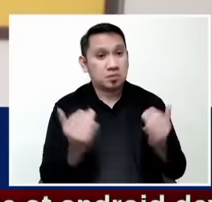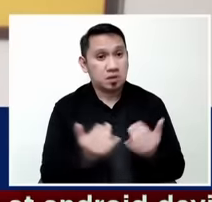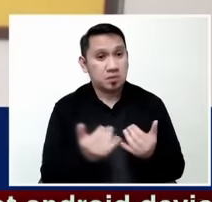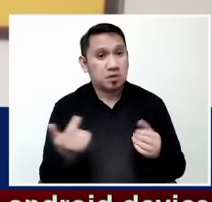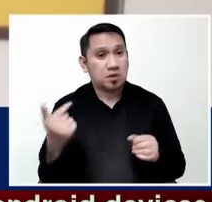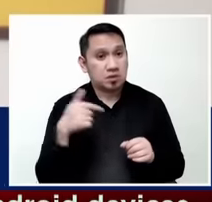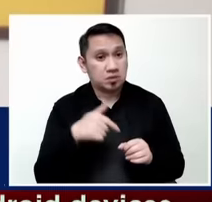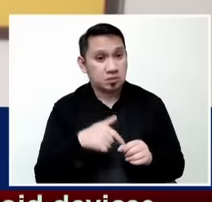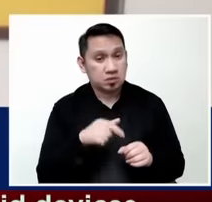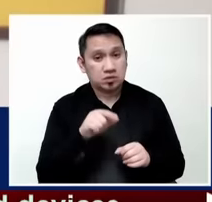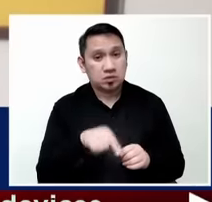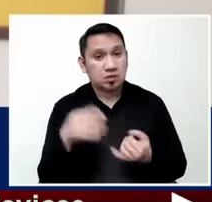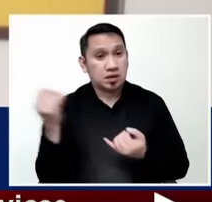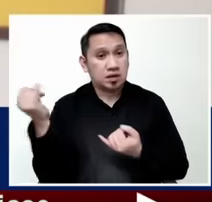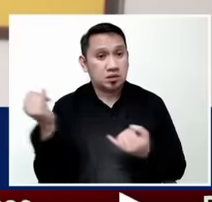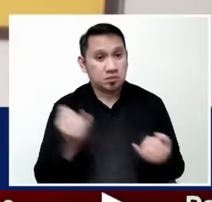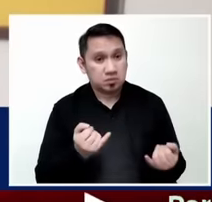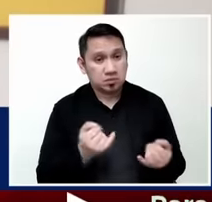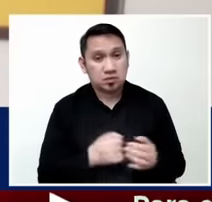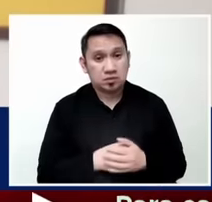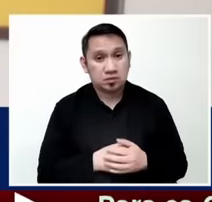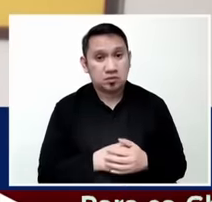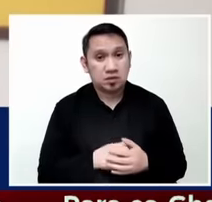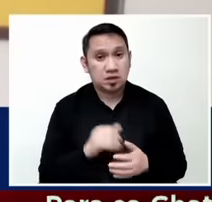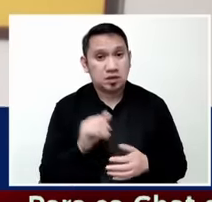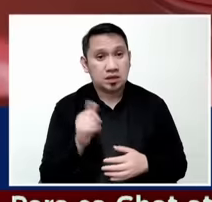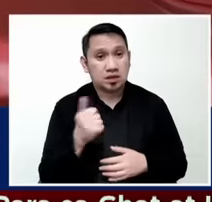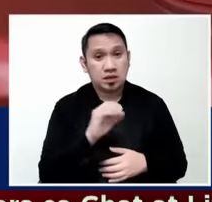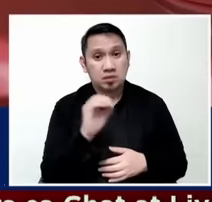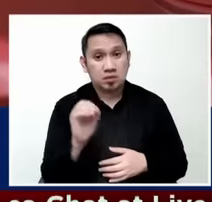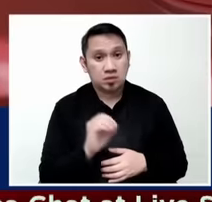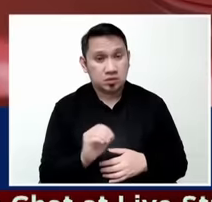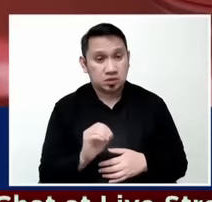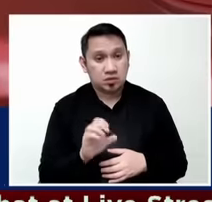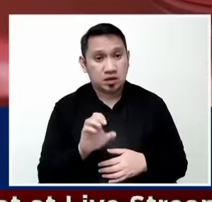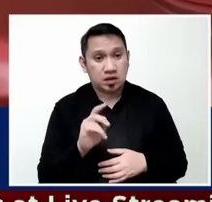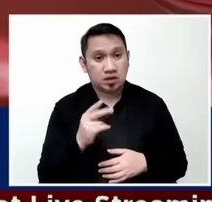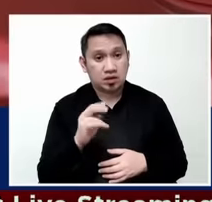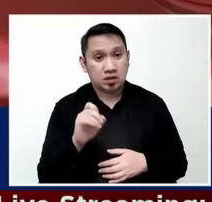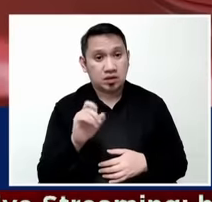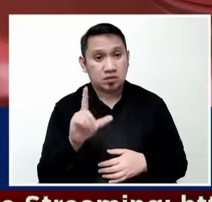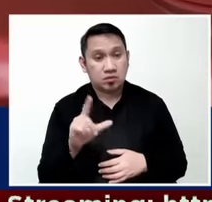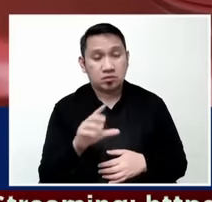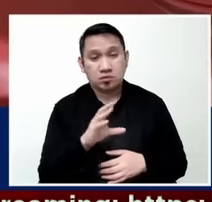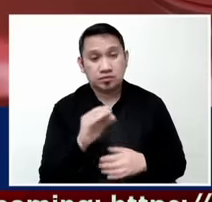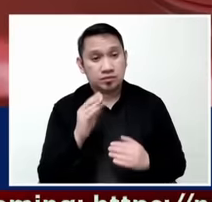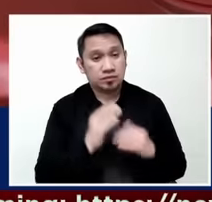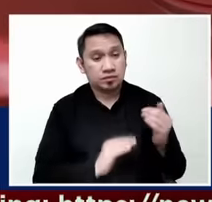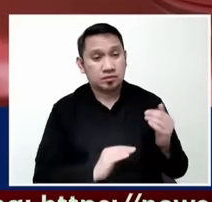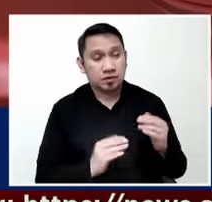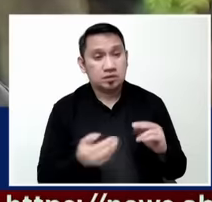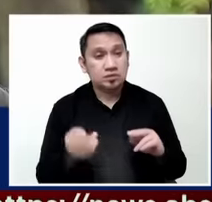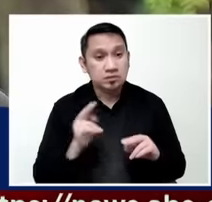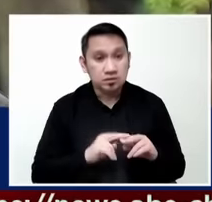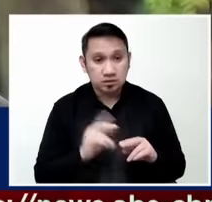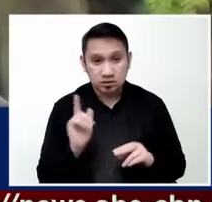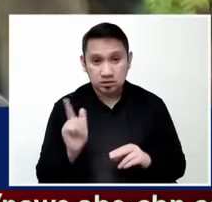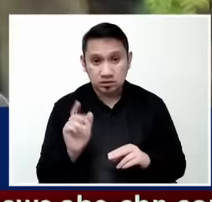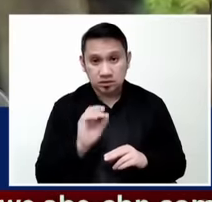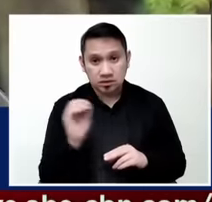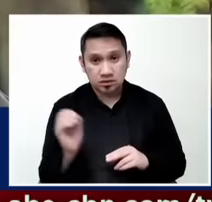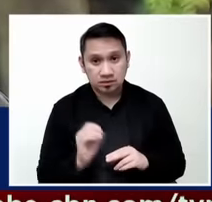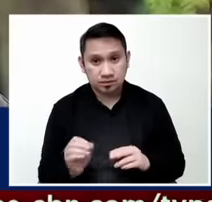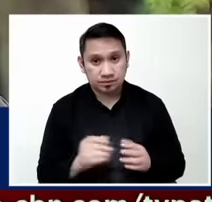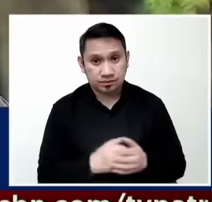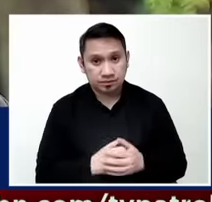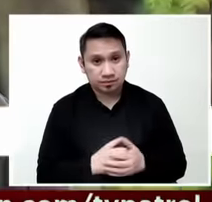na i-import ang kasalukuyang 10% ethanol blend imbis na itaas sa 20%. Ang effect